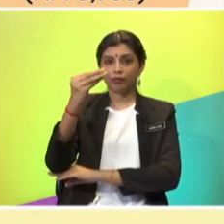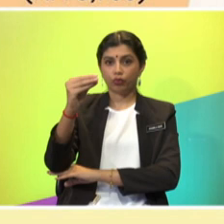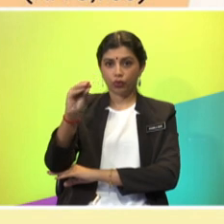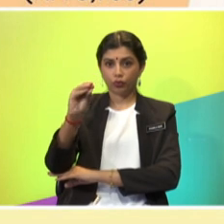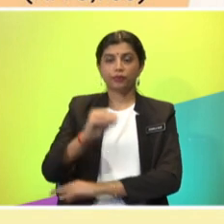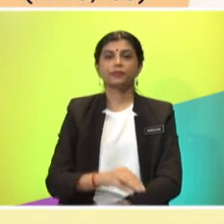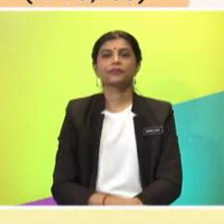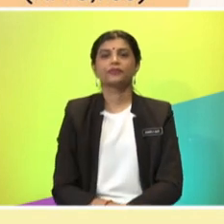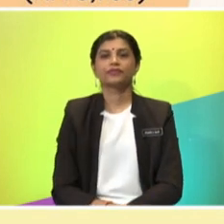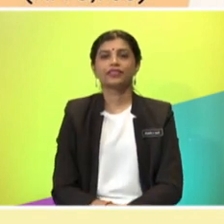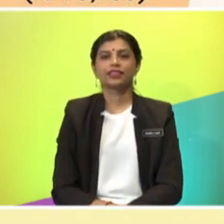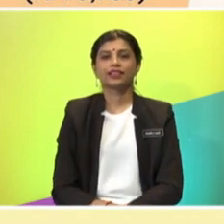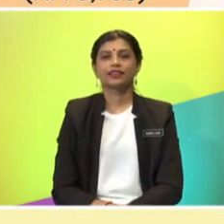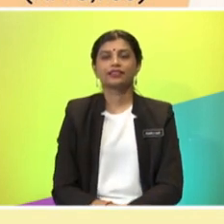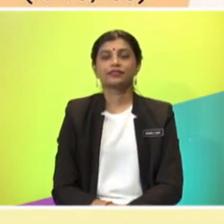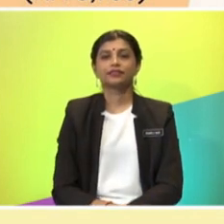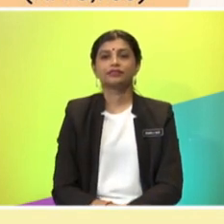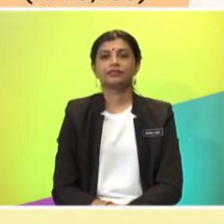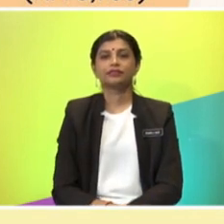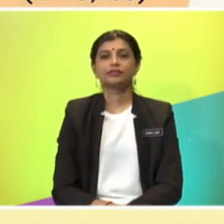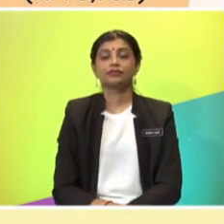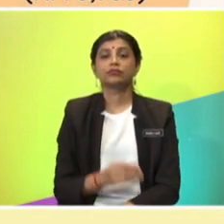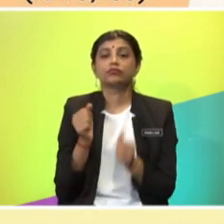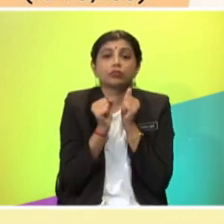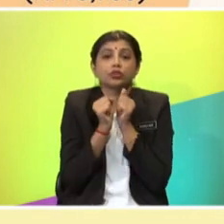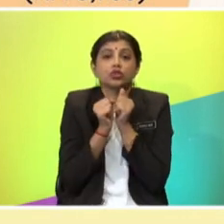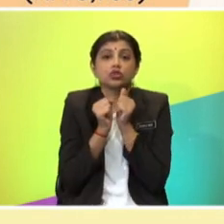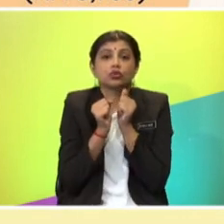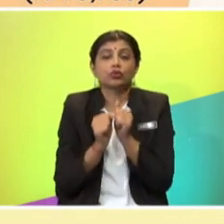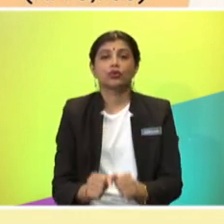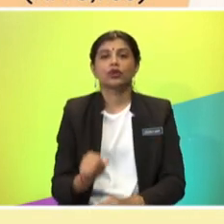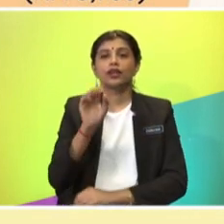RM3,760 dan barang elektrik yang terakhir ialah peti sejuk berharga